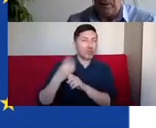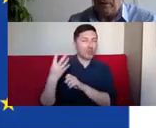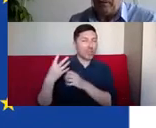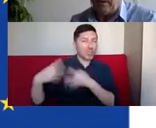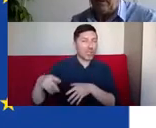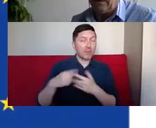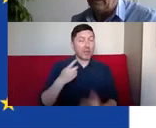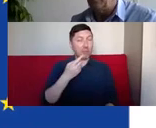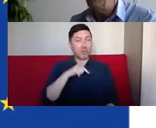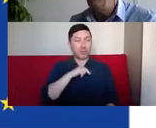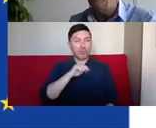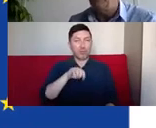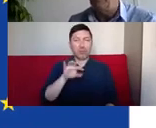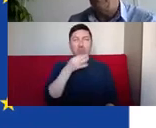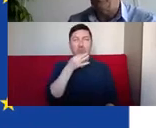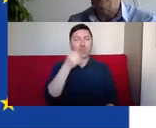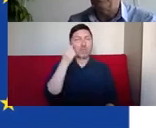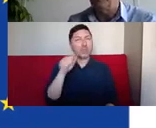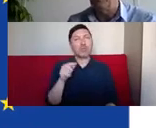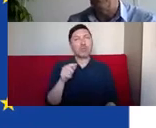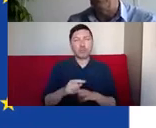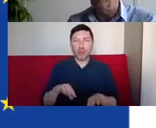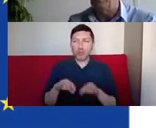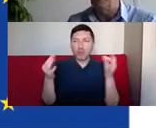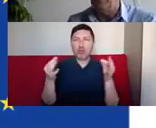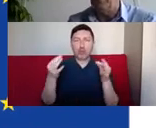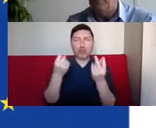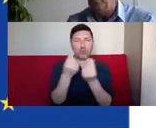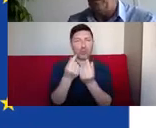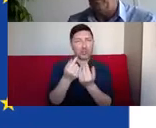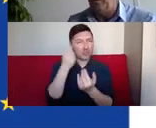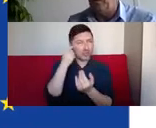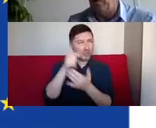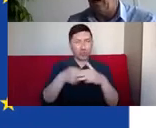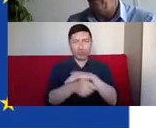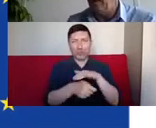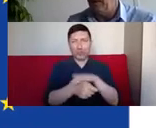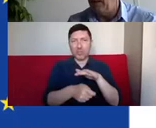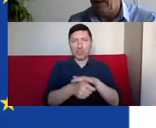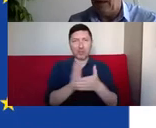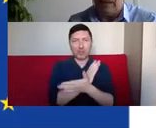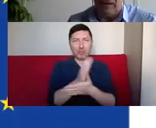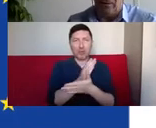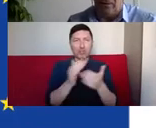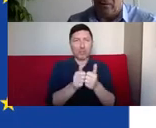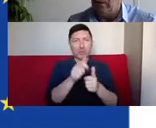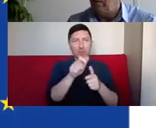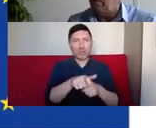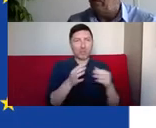vont pouvoir être très attentive à ce qu'une partie de cette somme-là puisse revenir aux personnes vulnérables et les aider